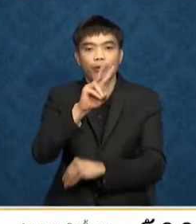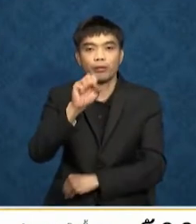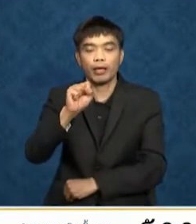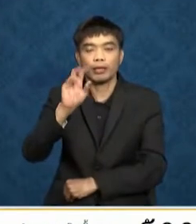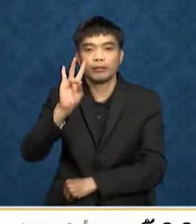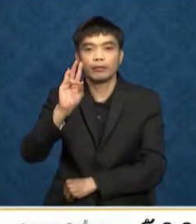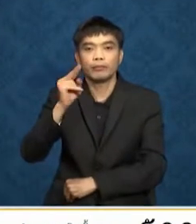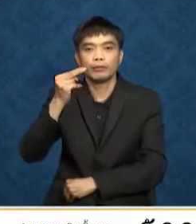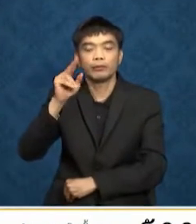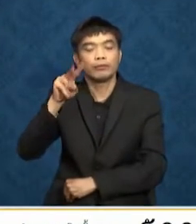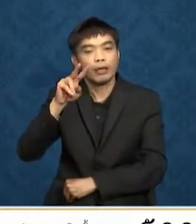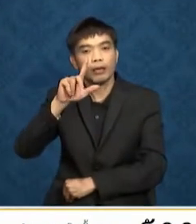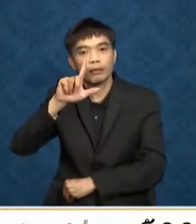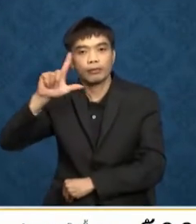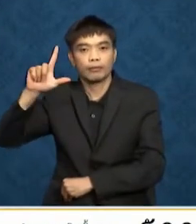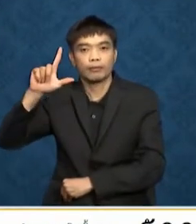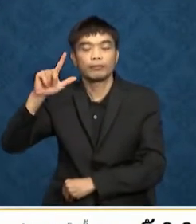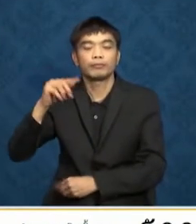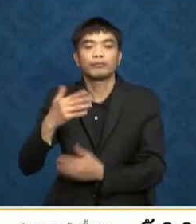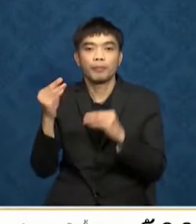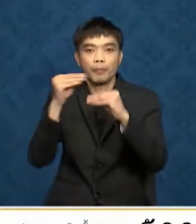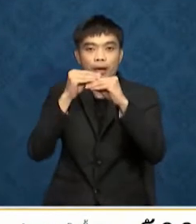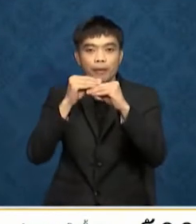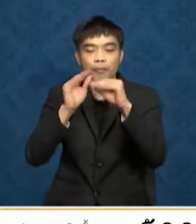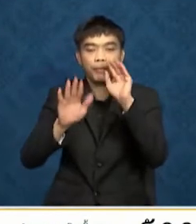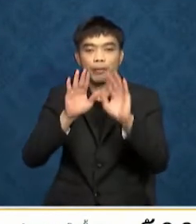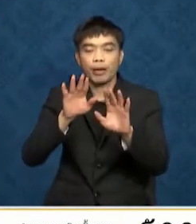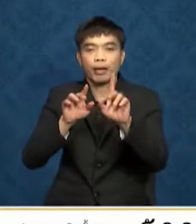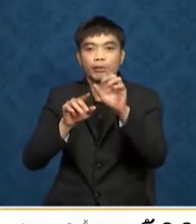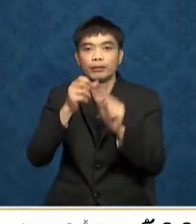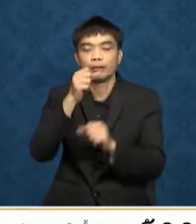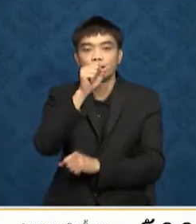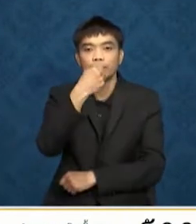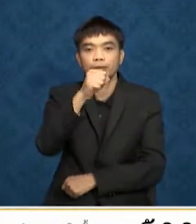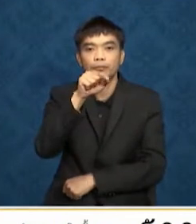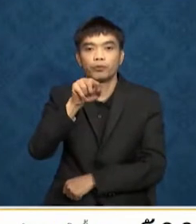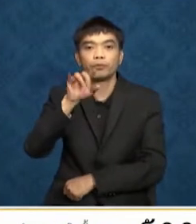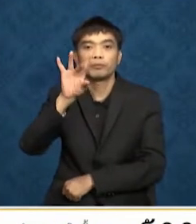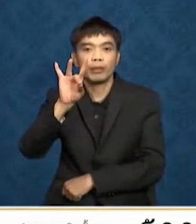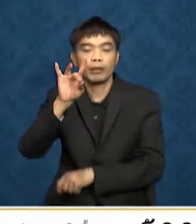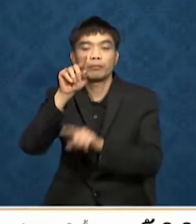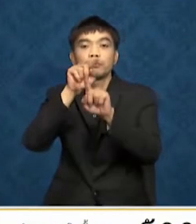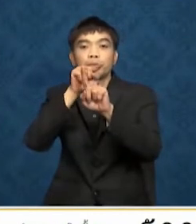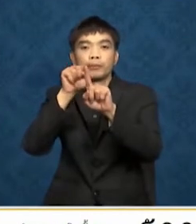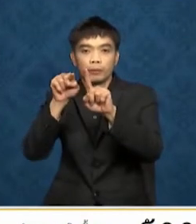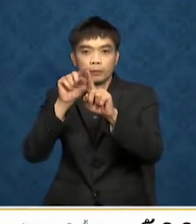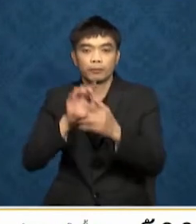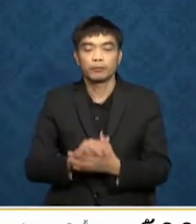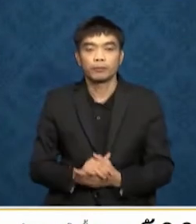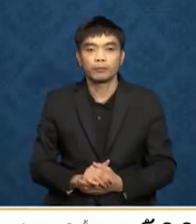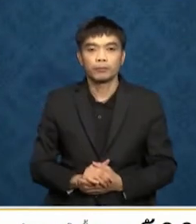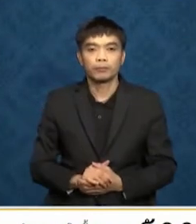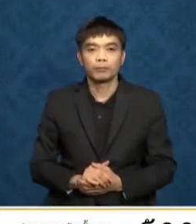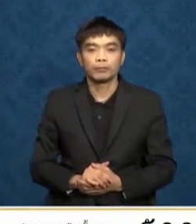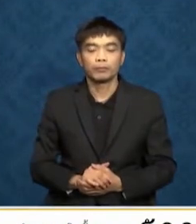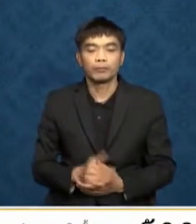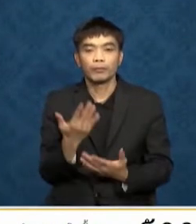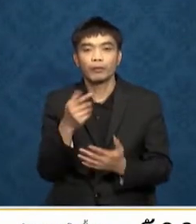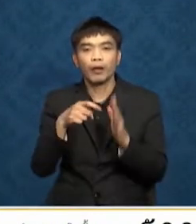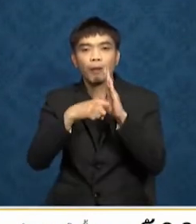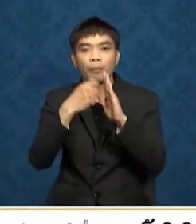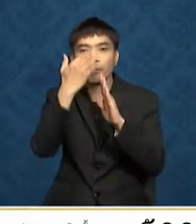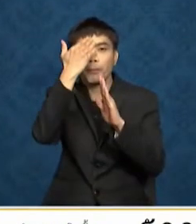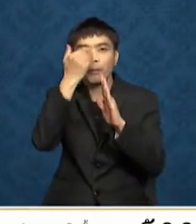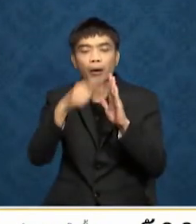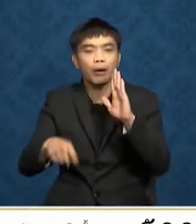ล้านบาทเพิ่มขึ้นถึงร้อยละ 7.8เแต่ที่เพิ่มขึ้นท่านประธาน